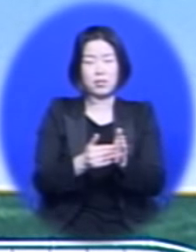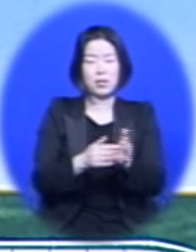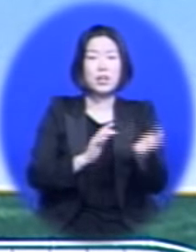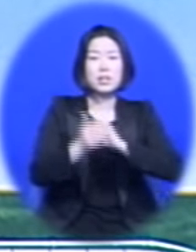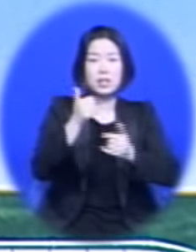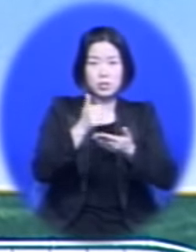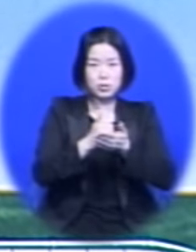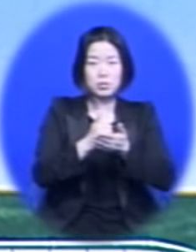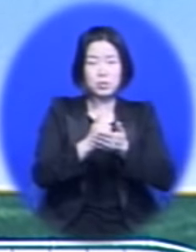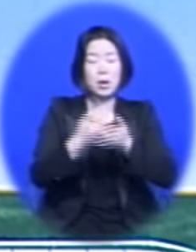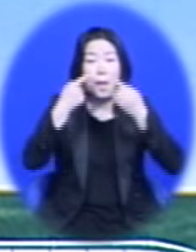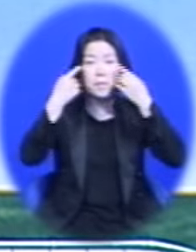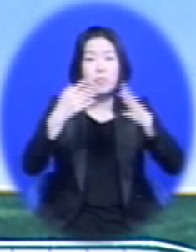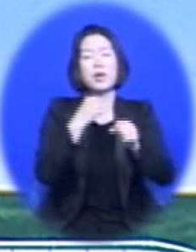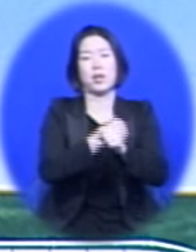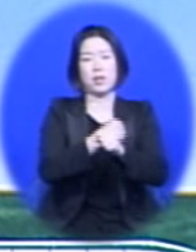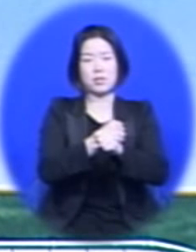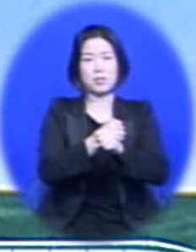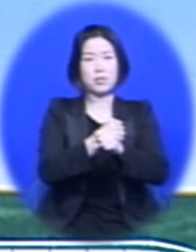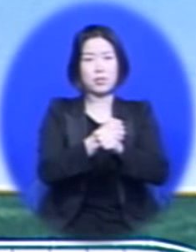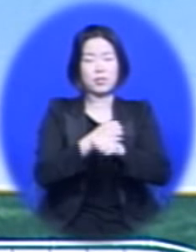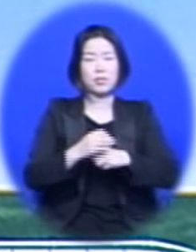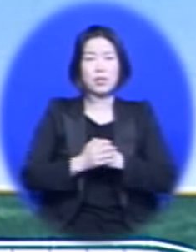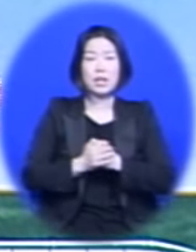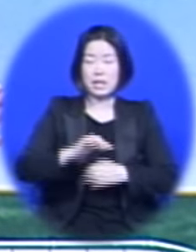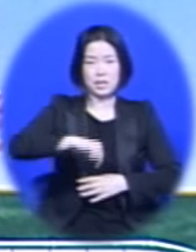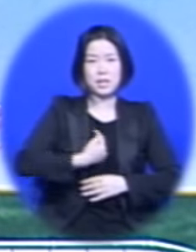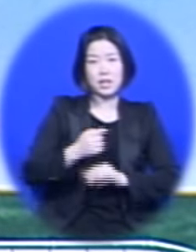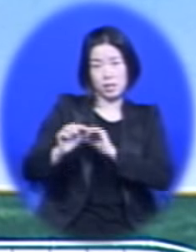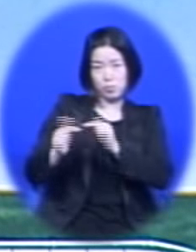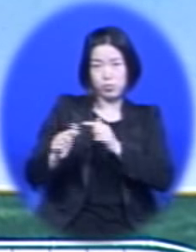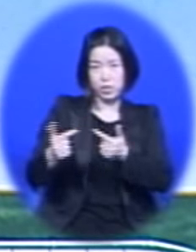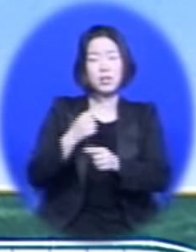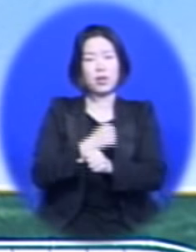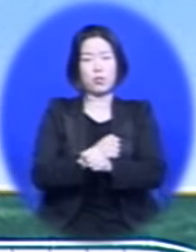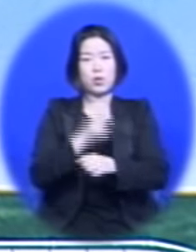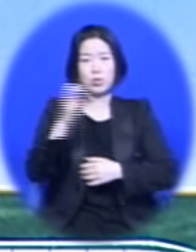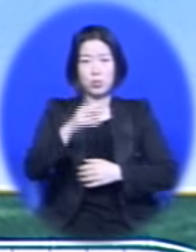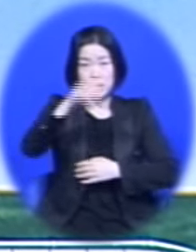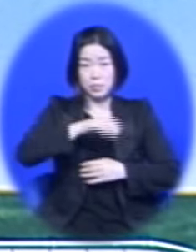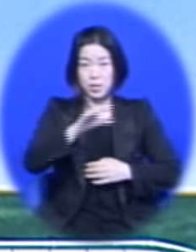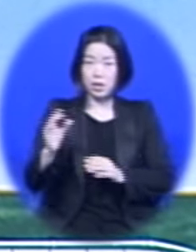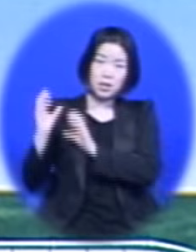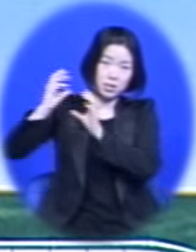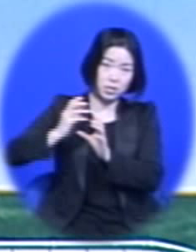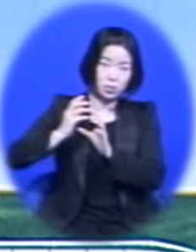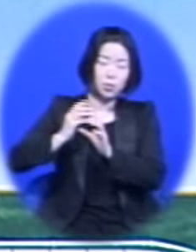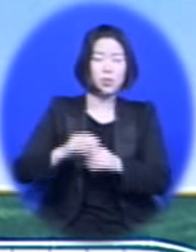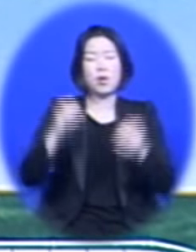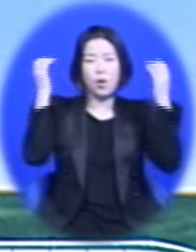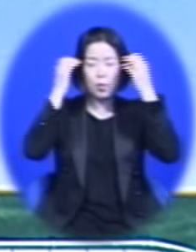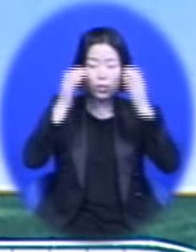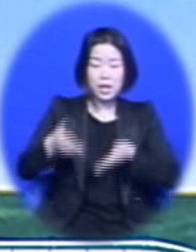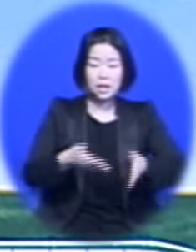예수님은 분명하게 아셨던 거예요. 자기를 부인하고 그리고 십자가를 지고 고난의